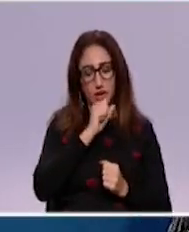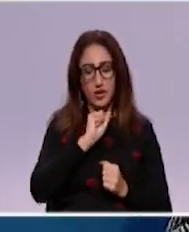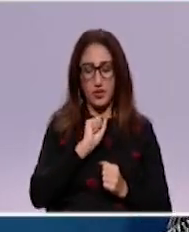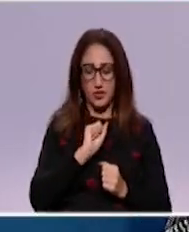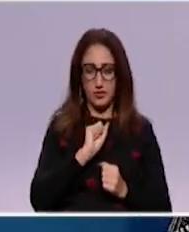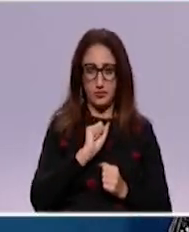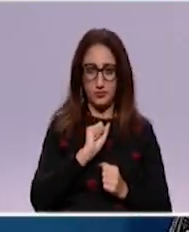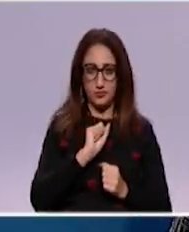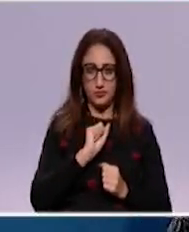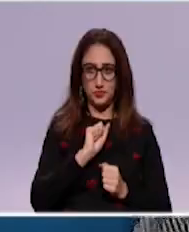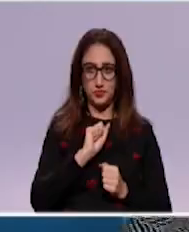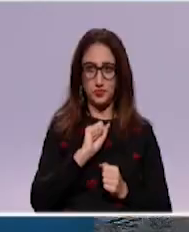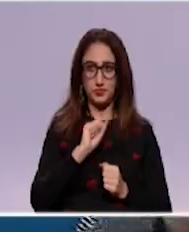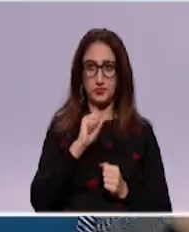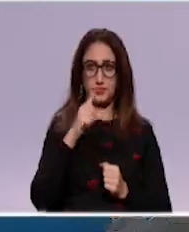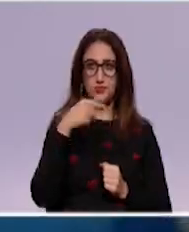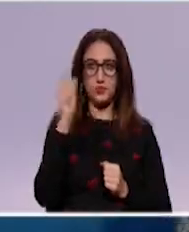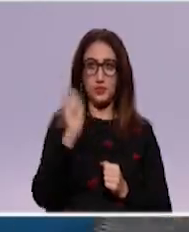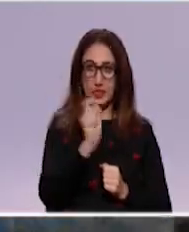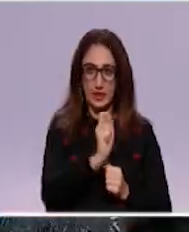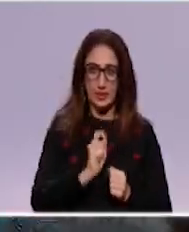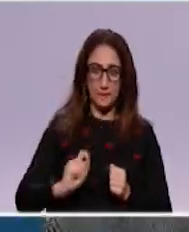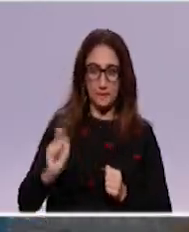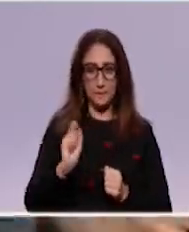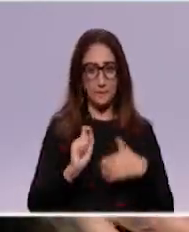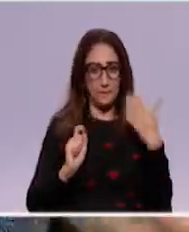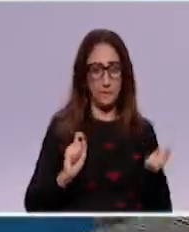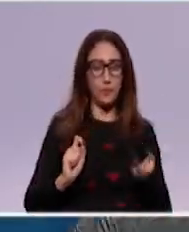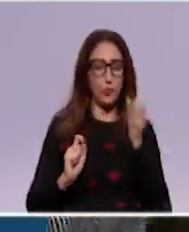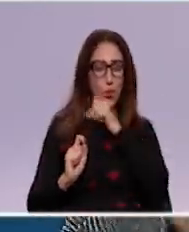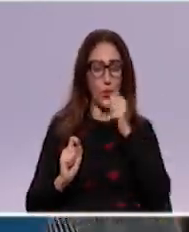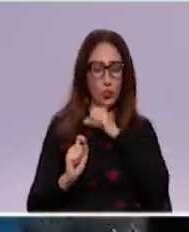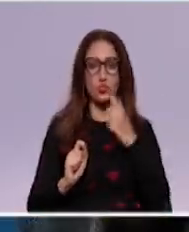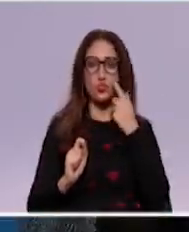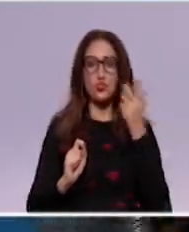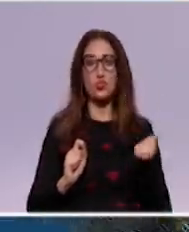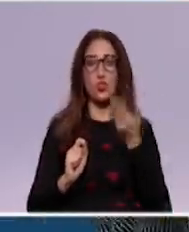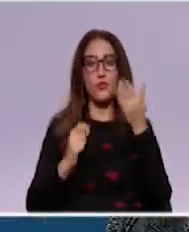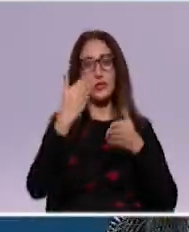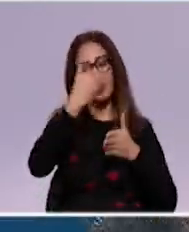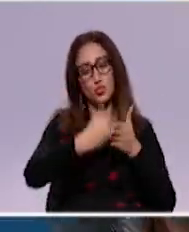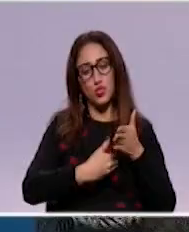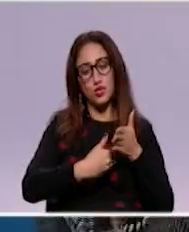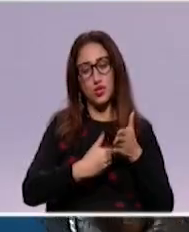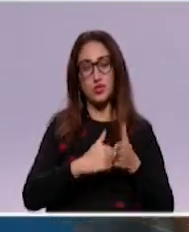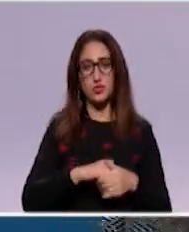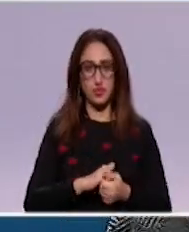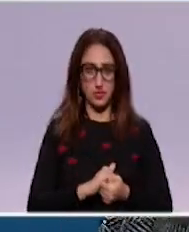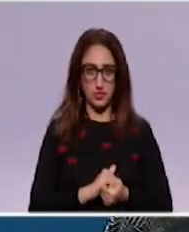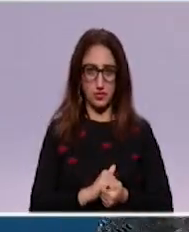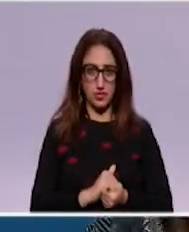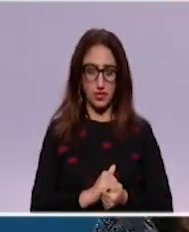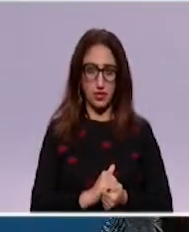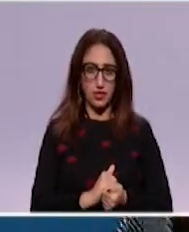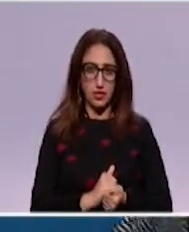غنى الدنيا ورايحه والدنيا جايه كتبت الهرمي وديته للناس بتوعنا ويلا بينا. وسجلنا على ريكوردك كان عندي في